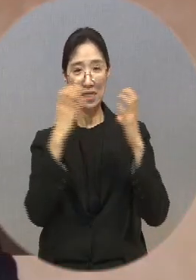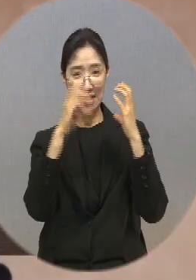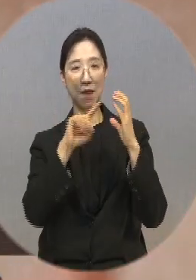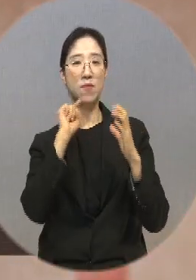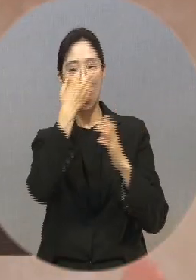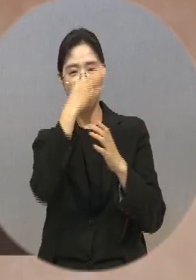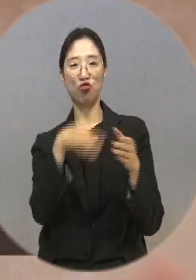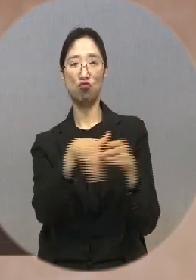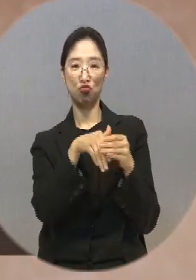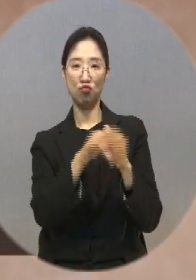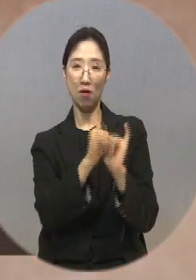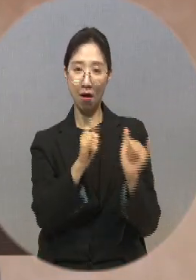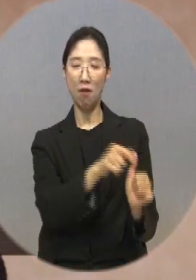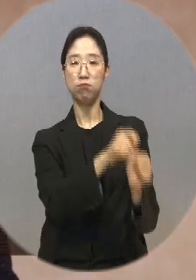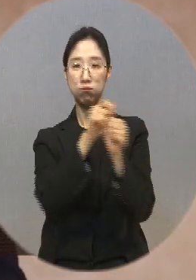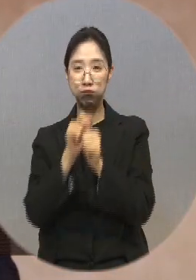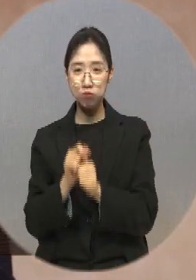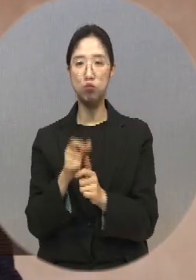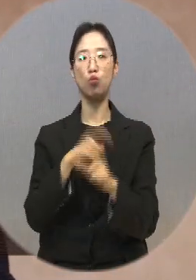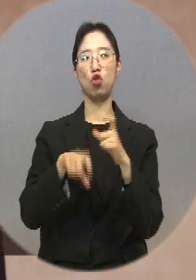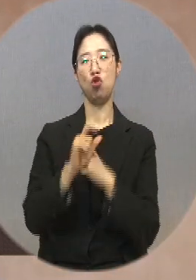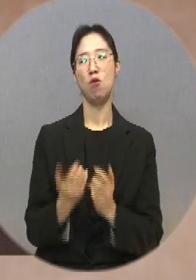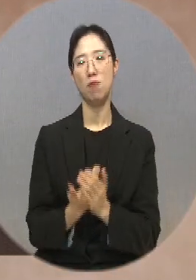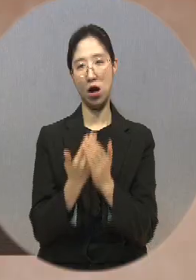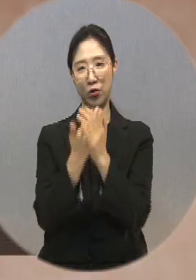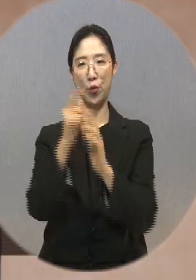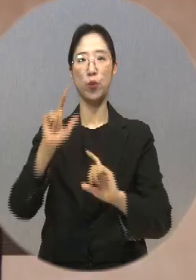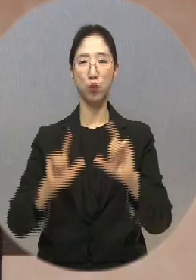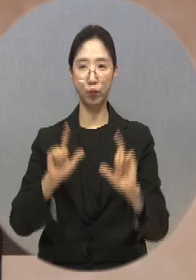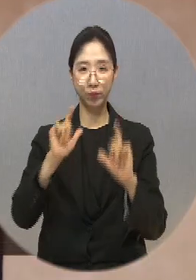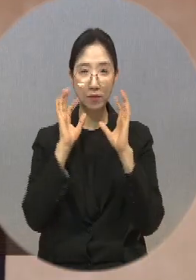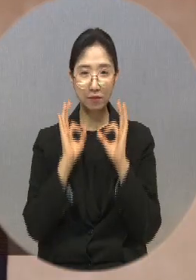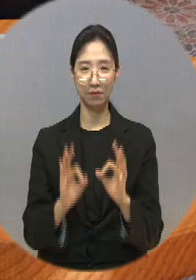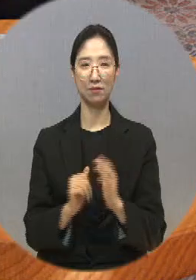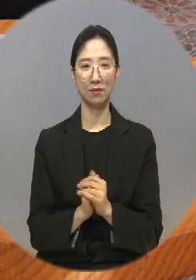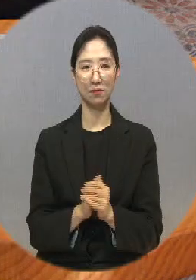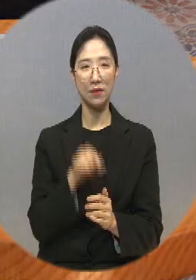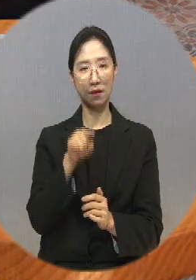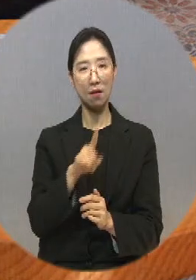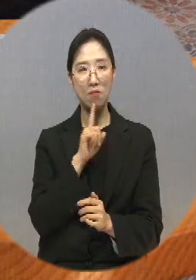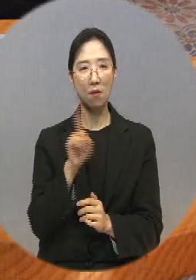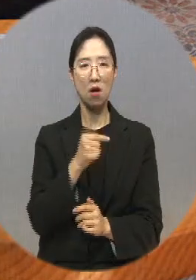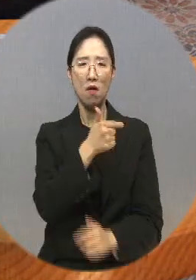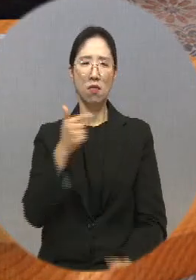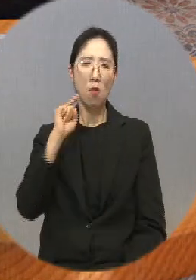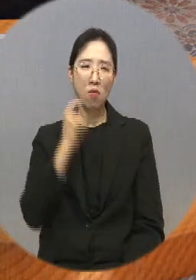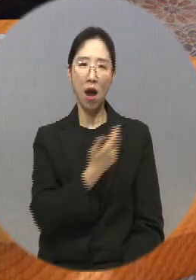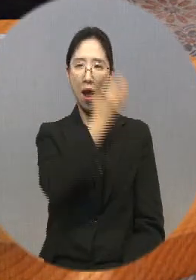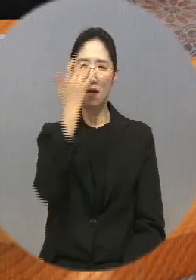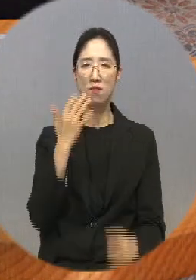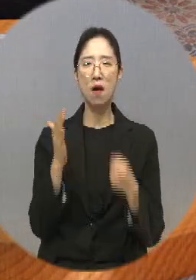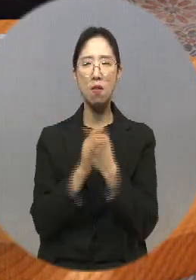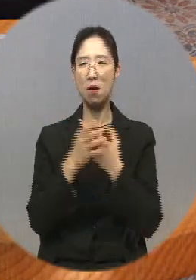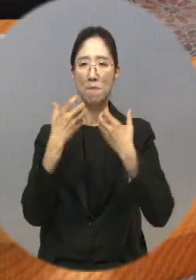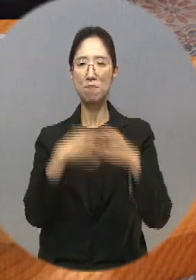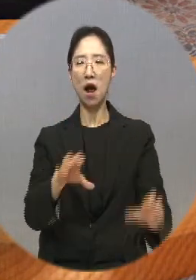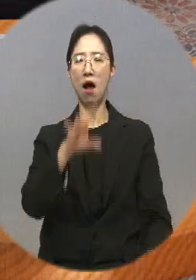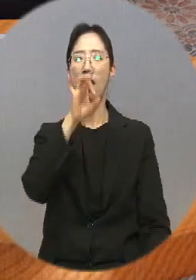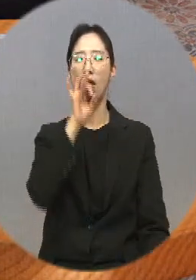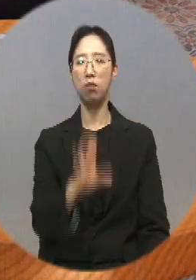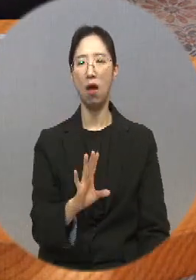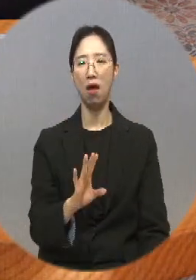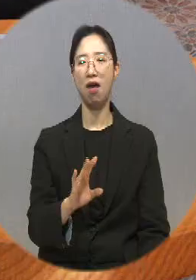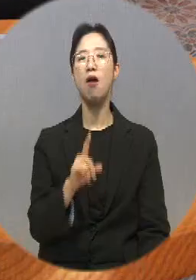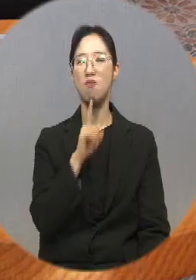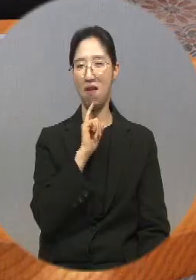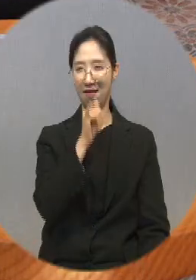예술 문화가들을 데려다가 더 발전시키는 모습 봤을 뭐 때 이런 말도 있더라고요. 너무 아름다워서 파괴할 수